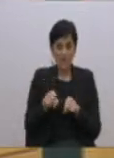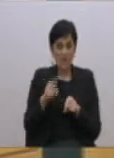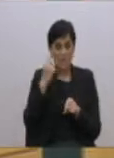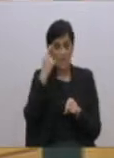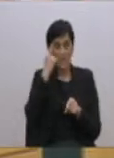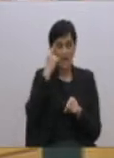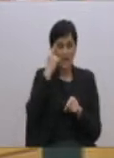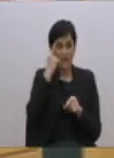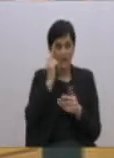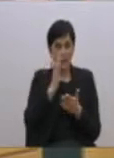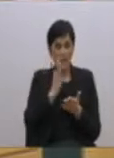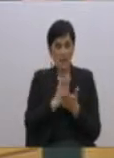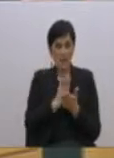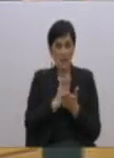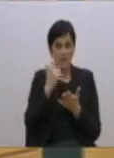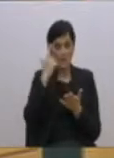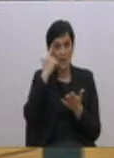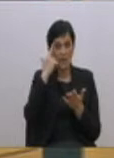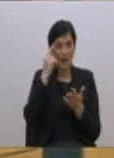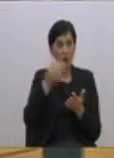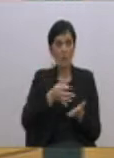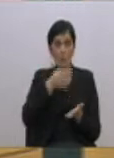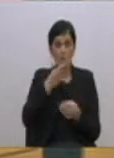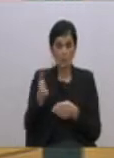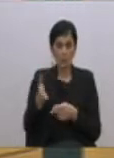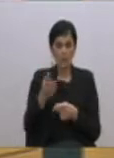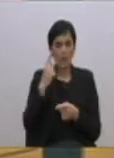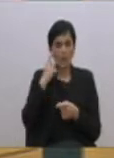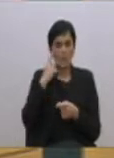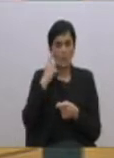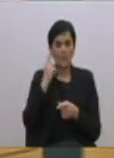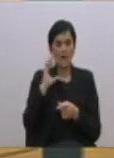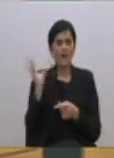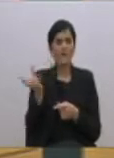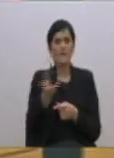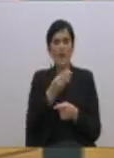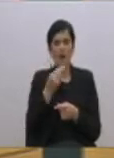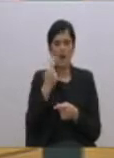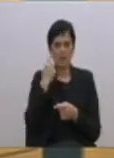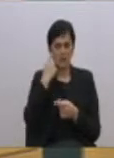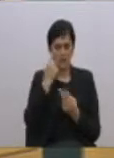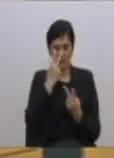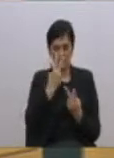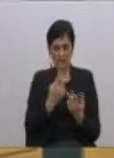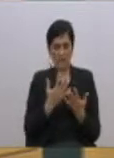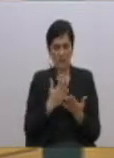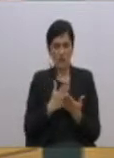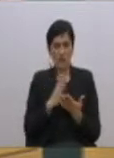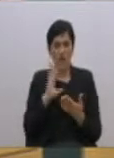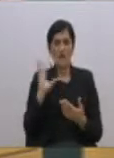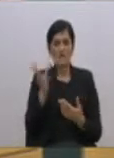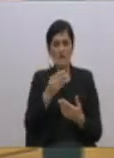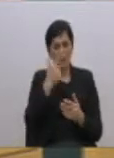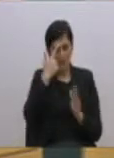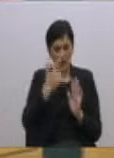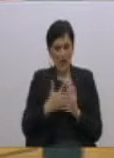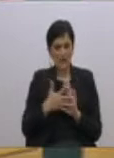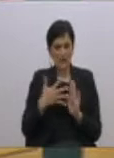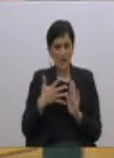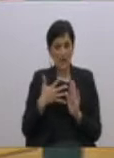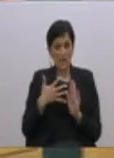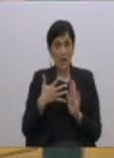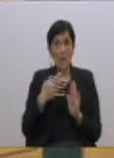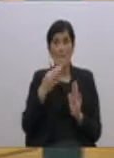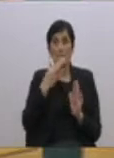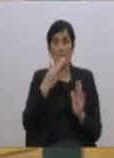ფიქრებით არის აღტაცებული და გატაცებული, ეს მე მგონი ყველასთვის თვალშისაცემად ნათელია და ყველასთვის გასაგებია. და აქა-იქ